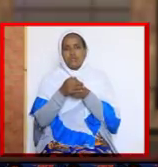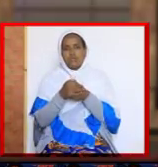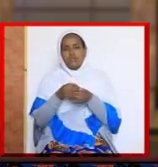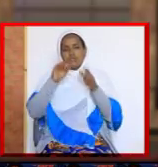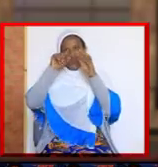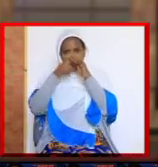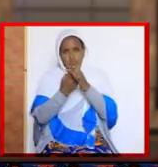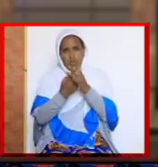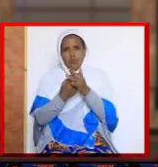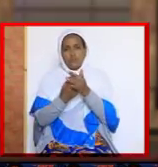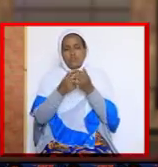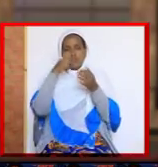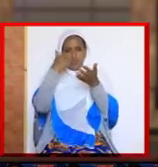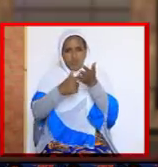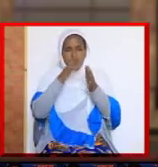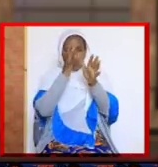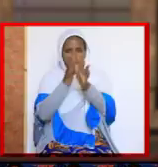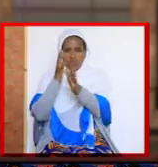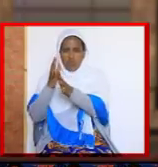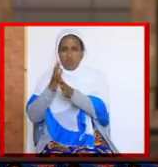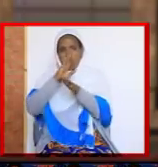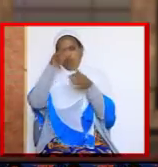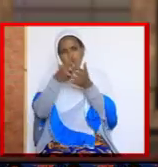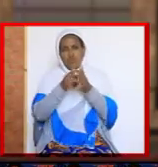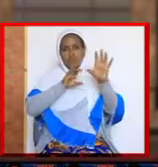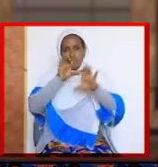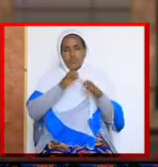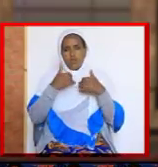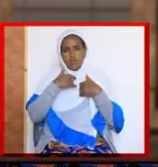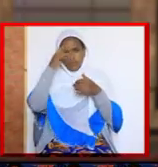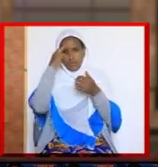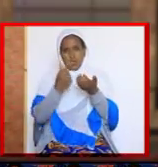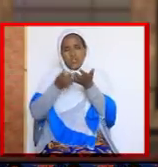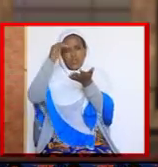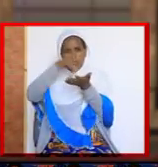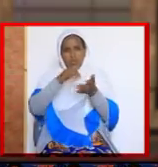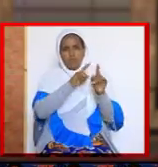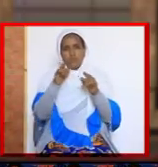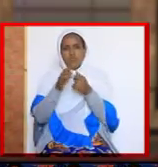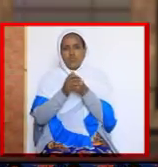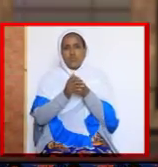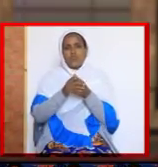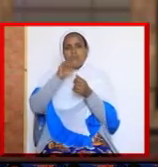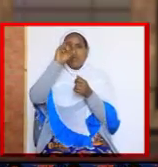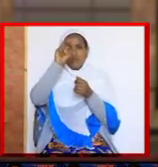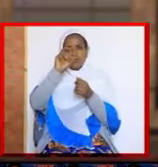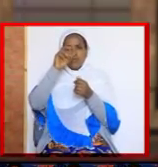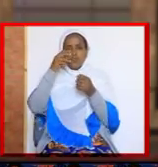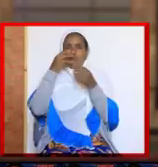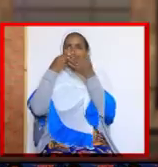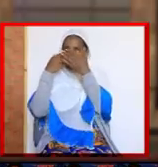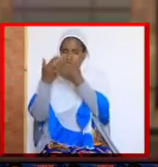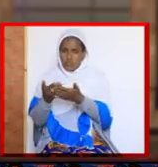ያው መዝሙር ይጀምራል። ዛምላኪ ያለ አርባይት እንዲሁ ደግሞ ብዙ